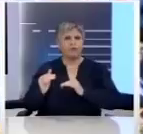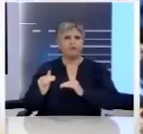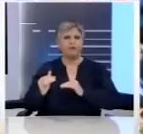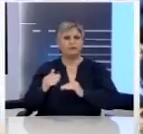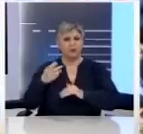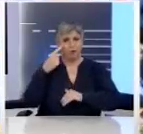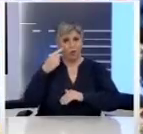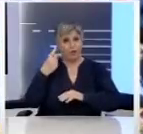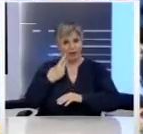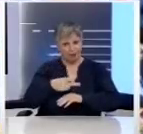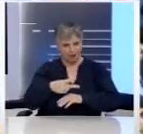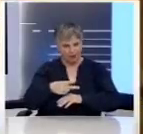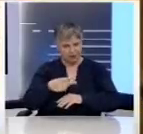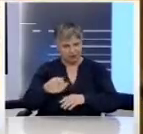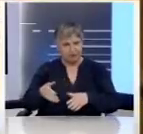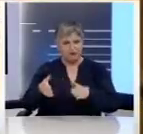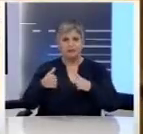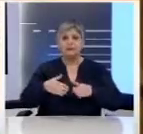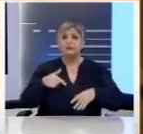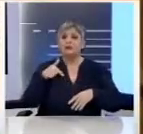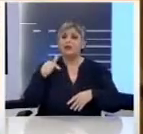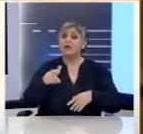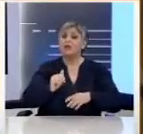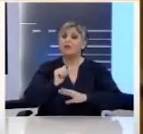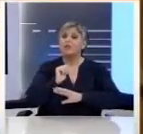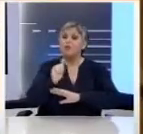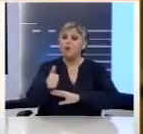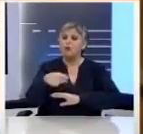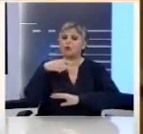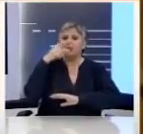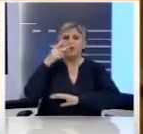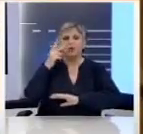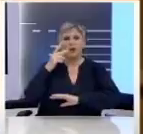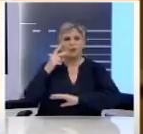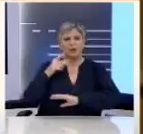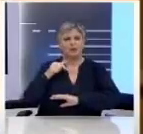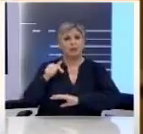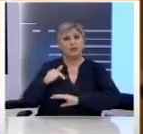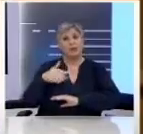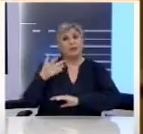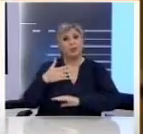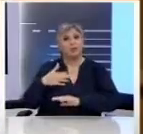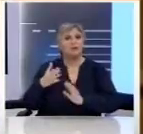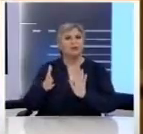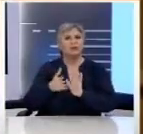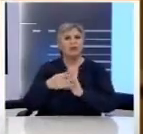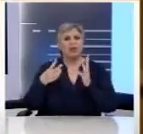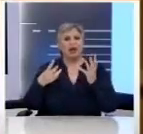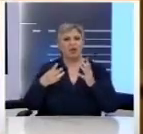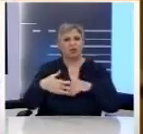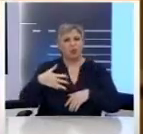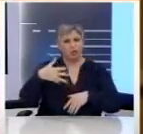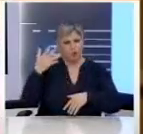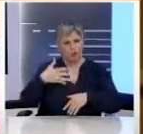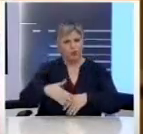λέτε είμαστε υπέρ του δικαιώματος στον αυτοπροσδιορισμό, λέτε ότι οι ενήλικες πολίτες να πηγαίνουν να